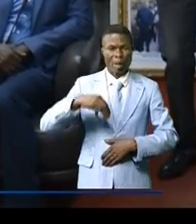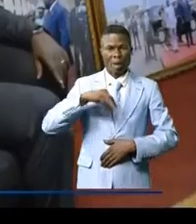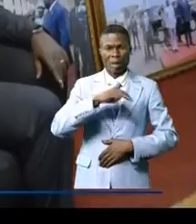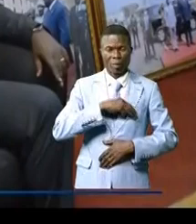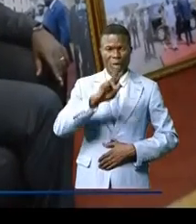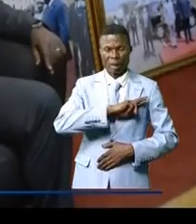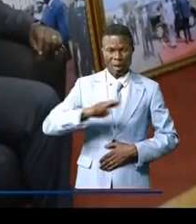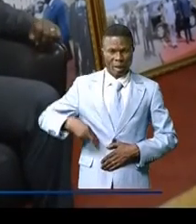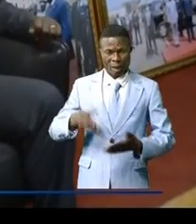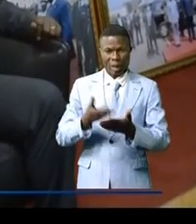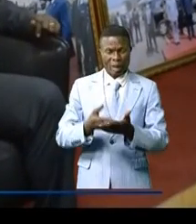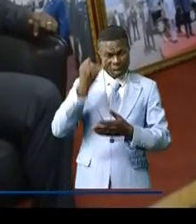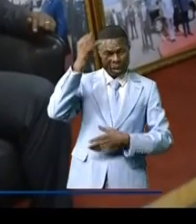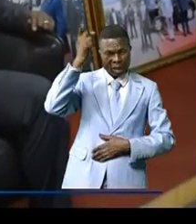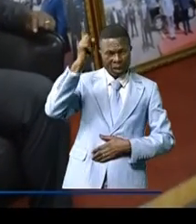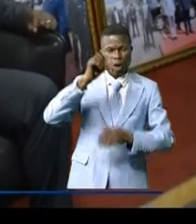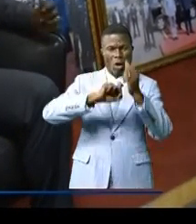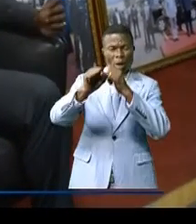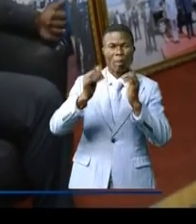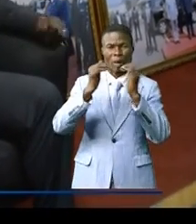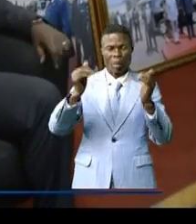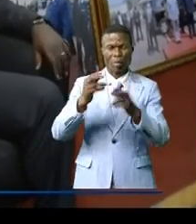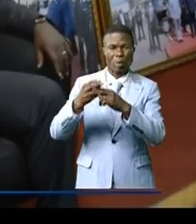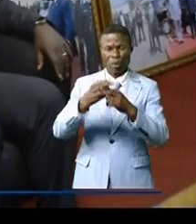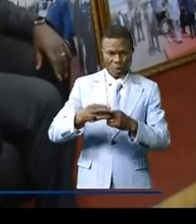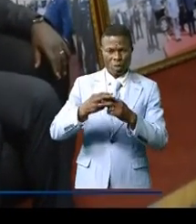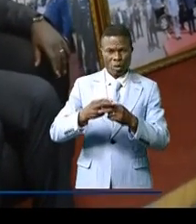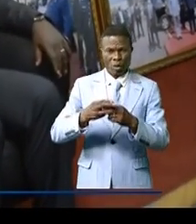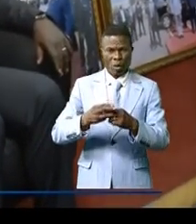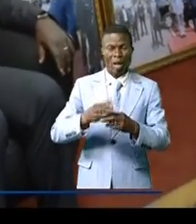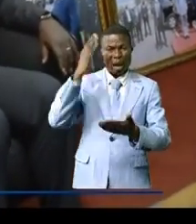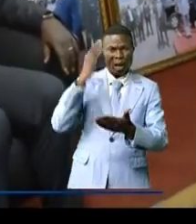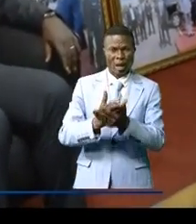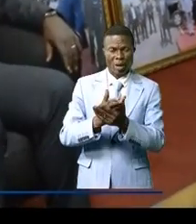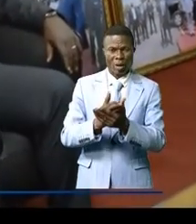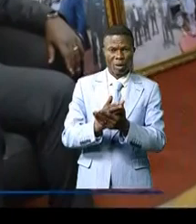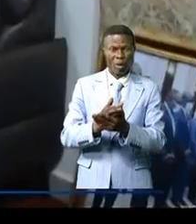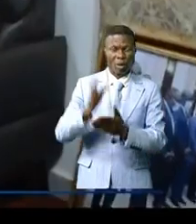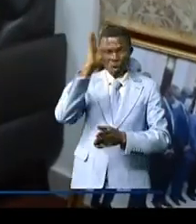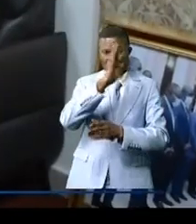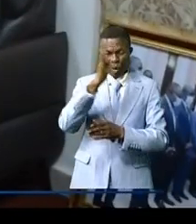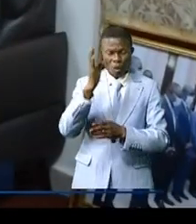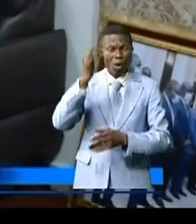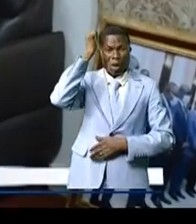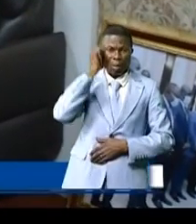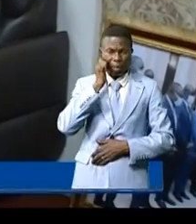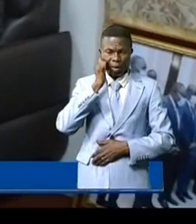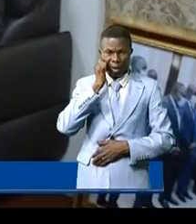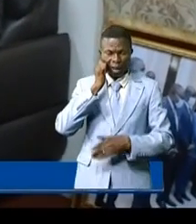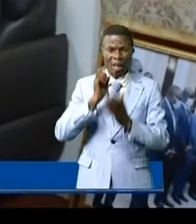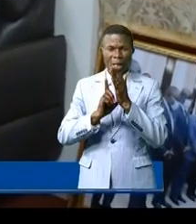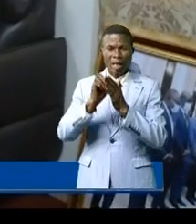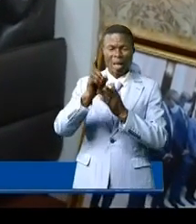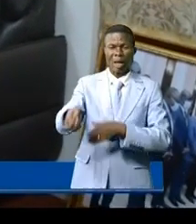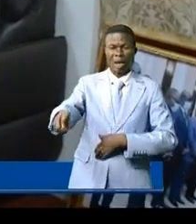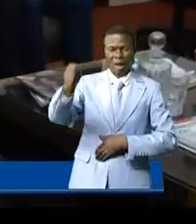RDC, vise à promouvoir la paix et la sécurité, à lutter contre la piraterie maritime et à booster la